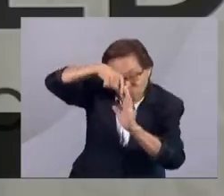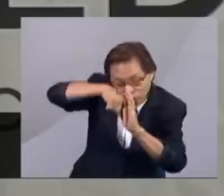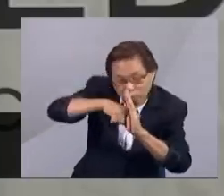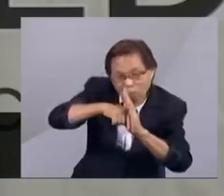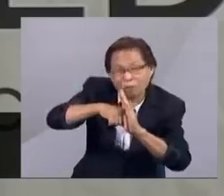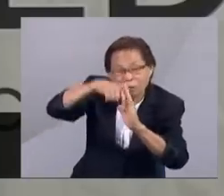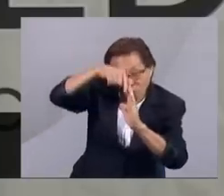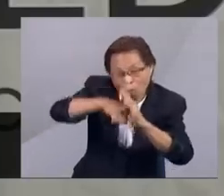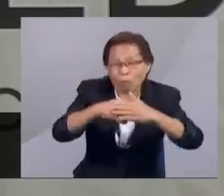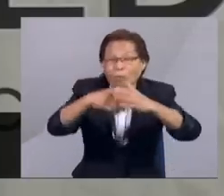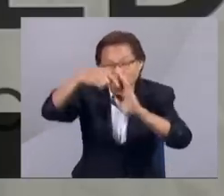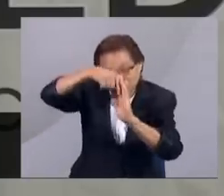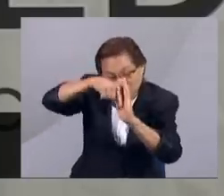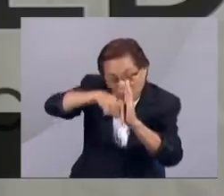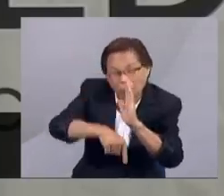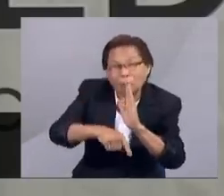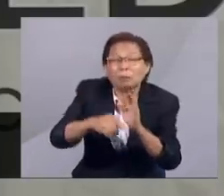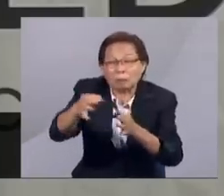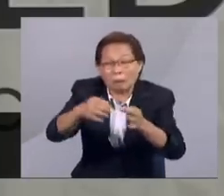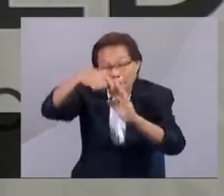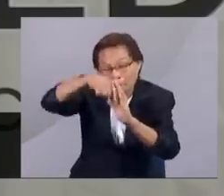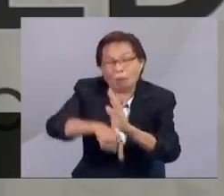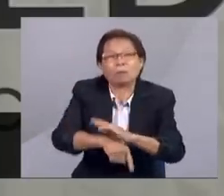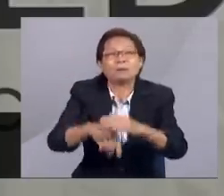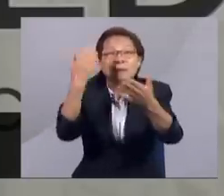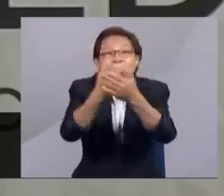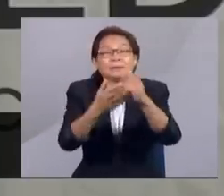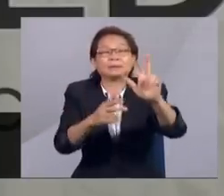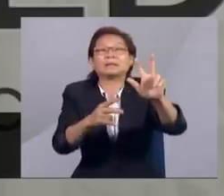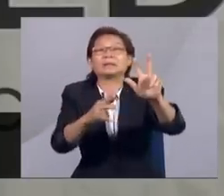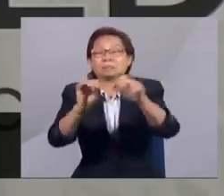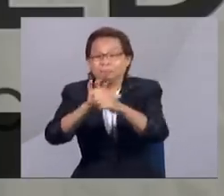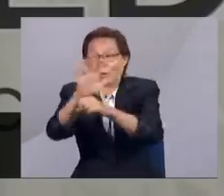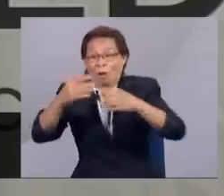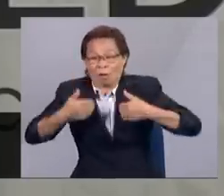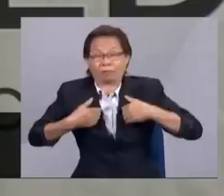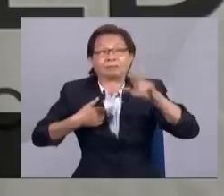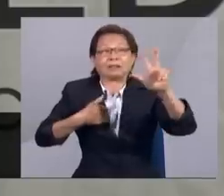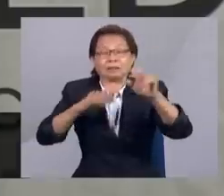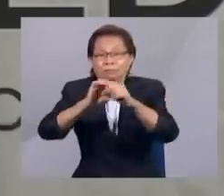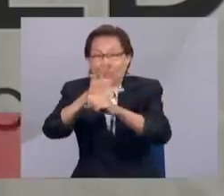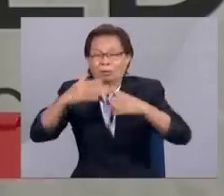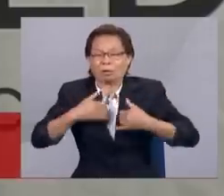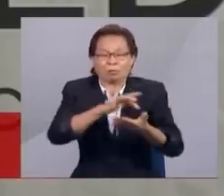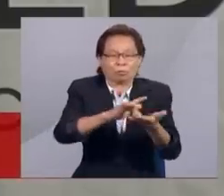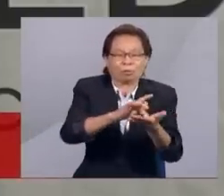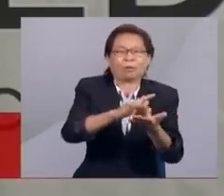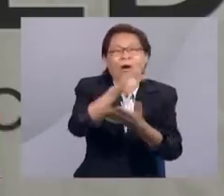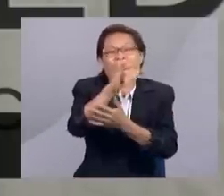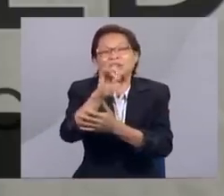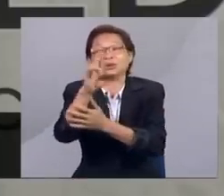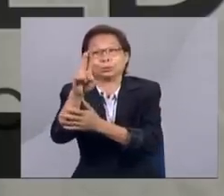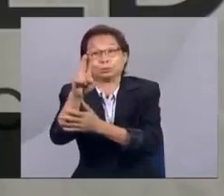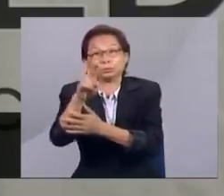bawah. Sehingga kini, sebanyak 3 kes positif COVID-19 sedang dirawat di unit rawatan